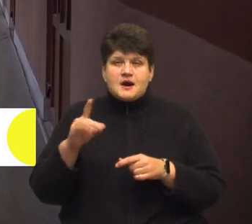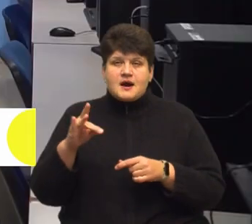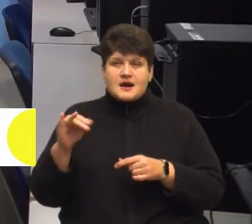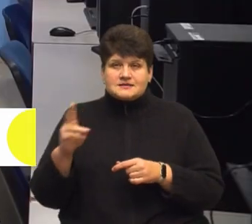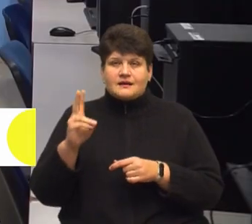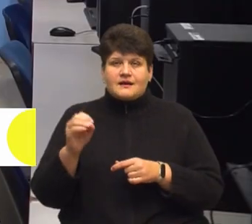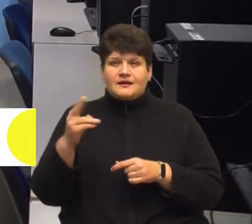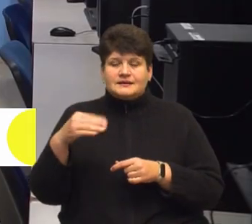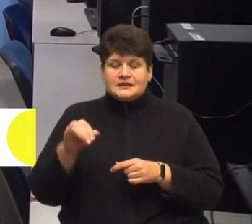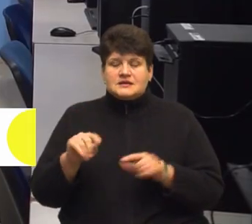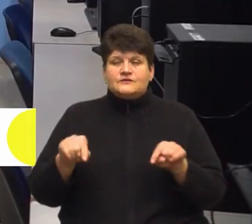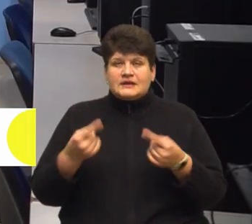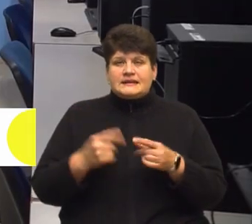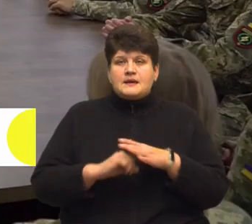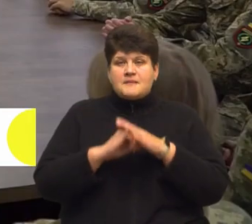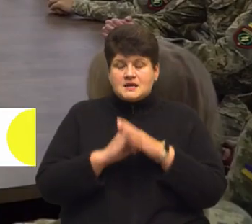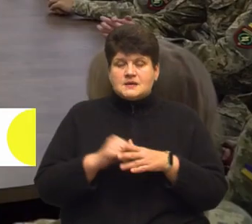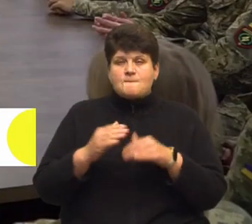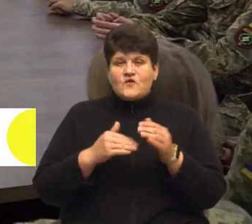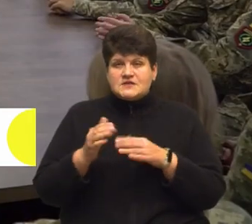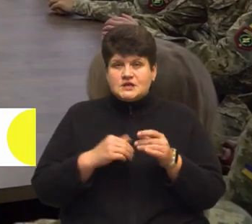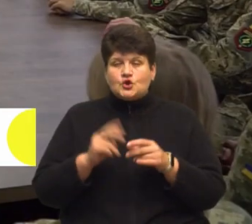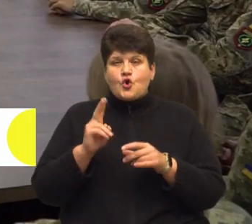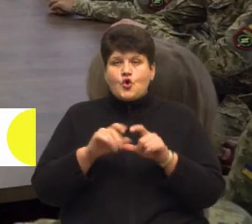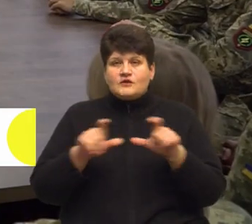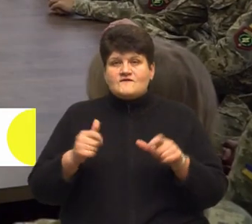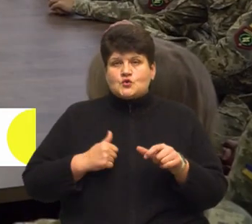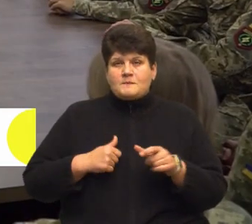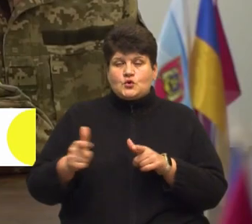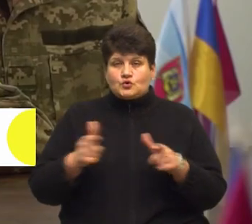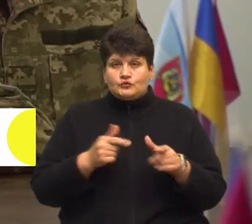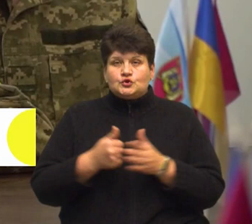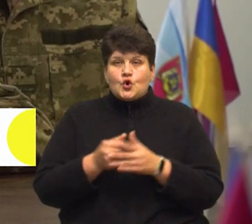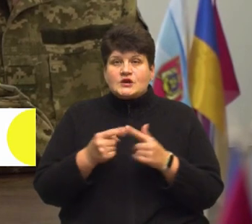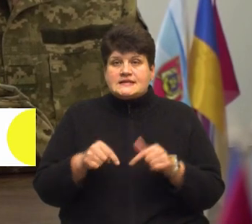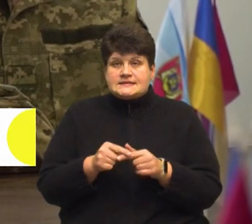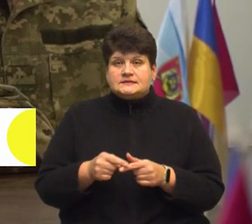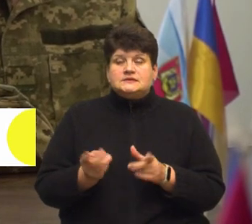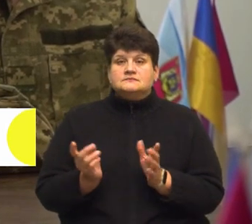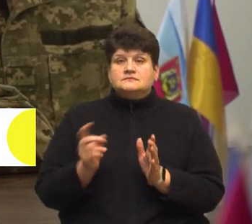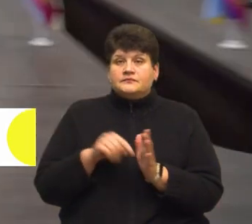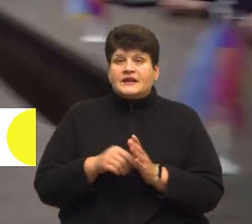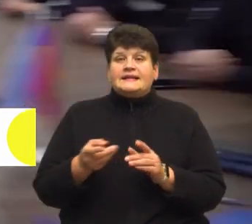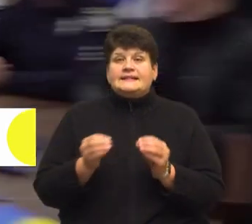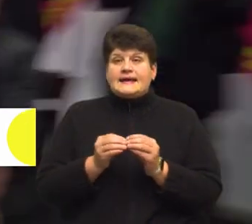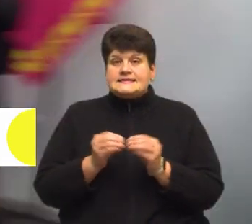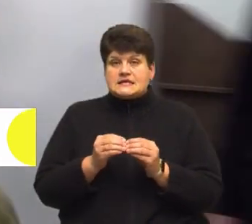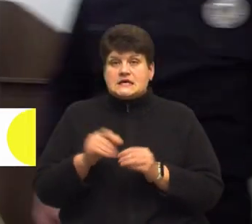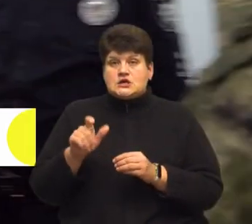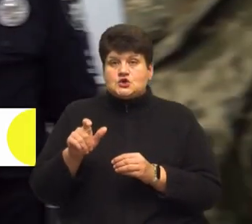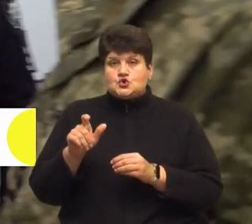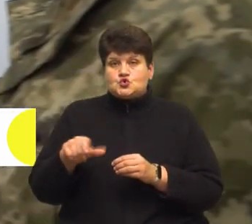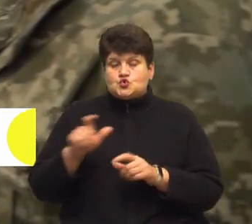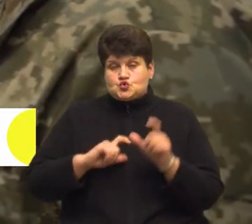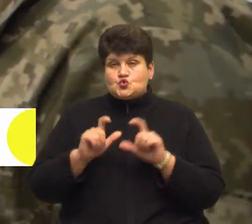Тернопільського професійного коледжу з посиленою військовою підготовкою до організації долучилися 10 студентів вони отримали шеврони